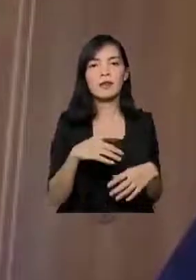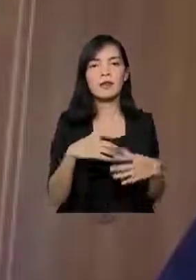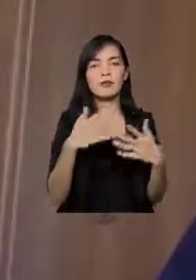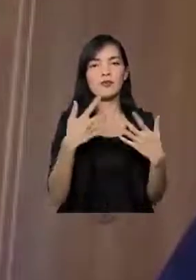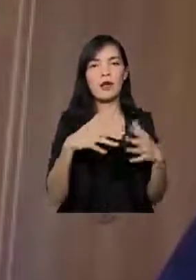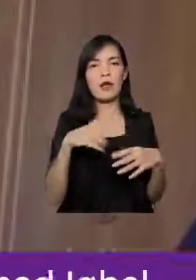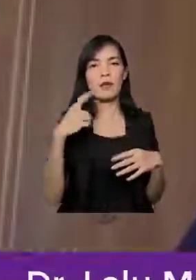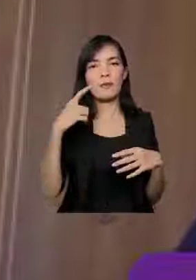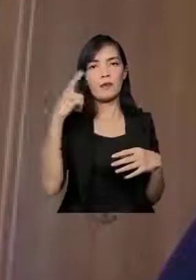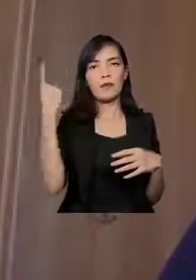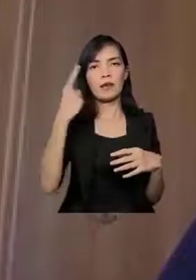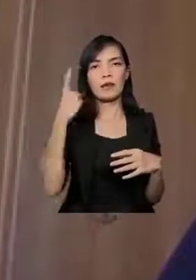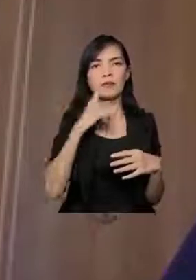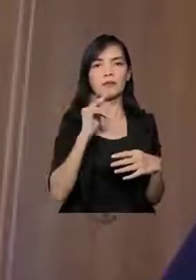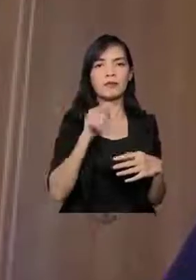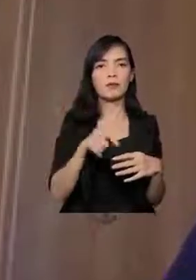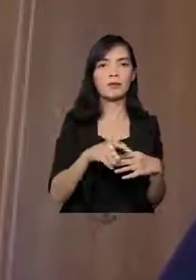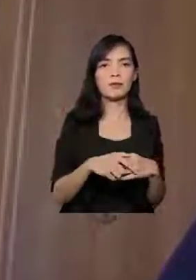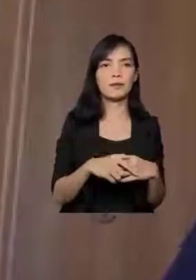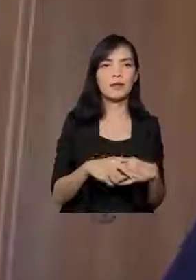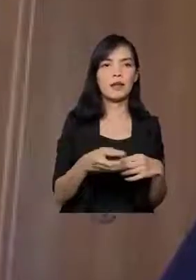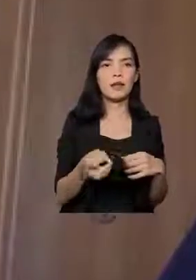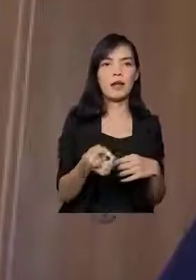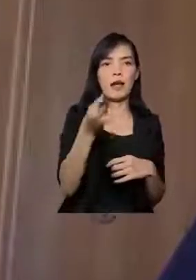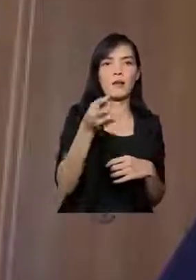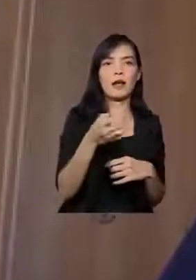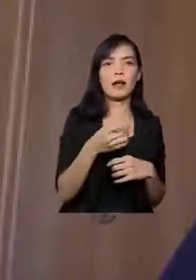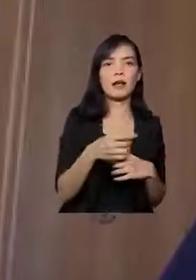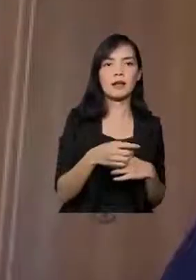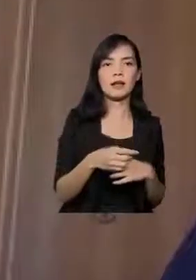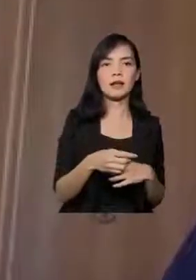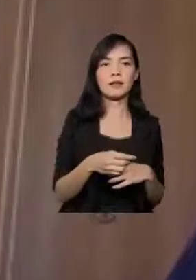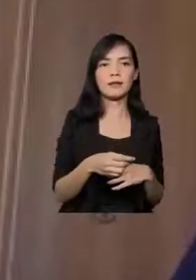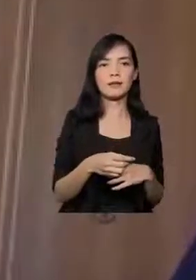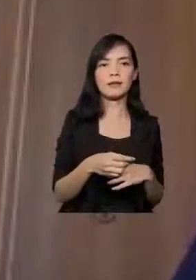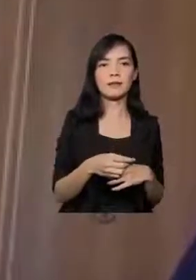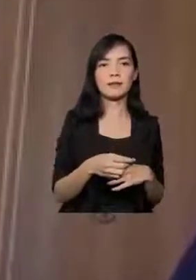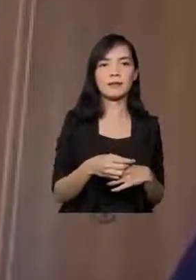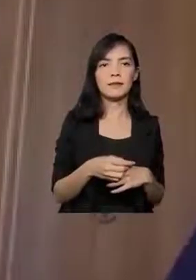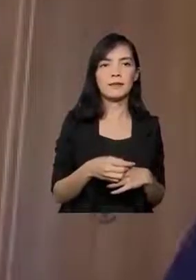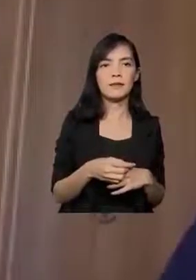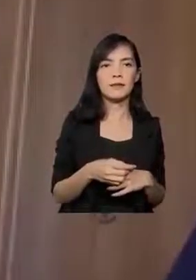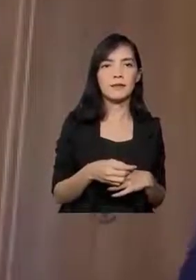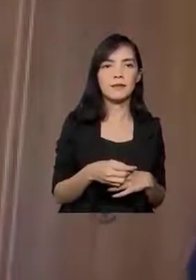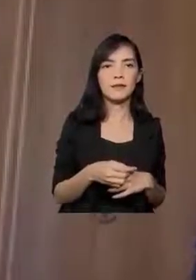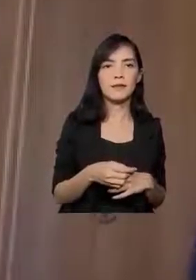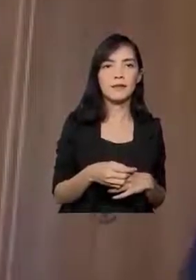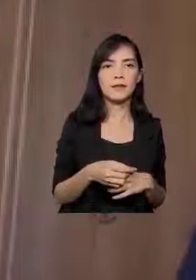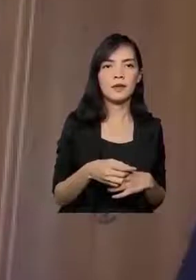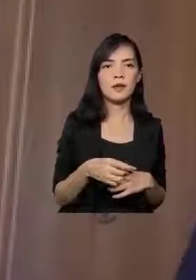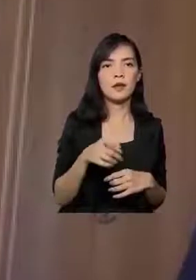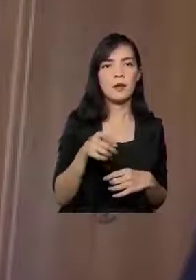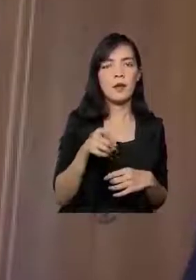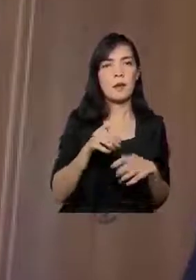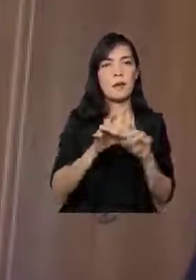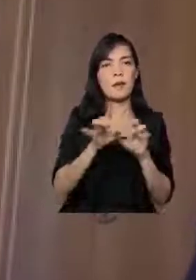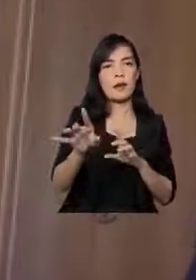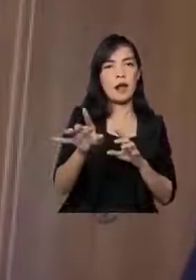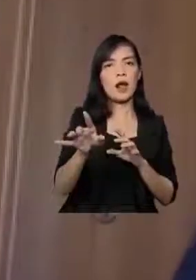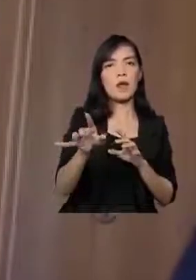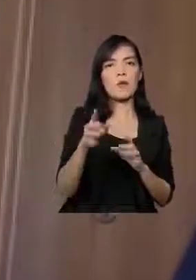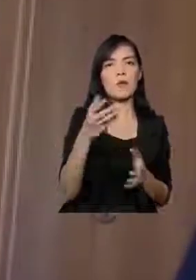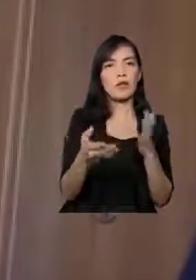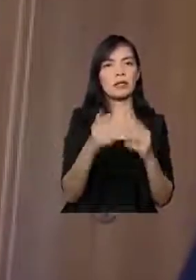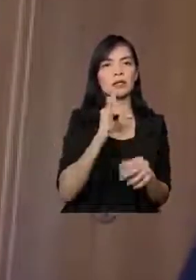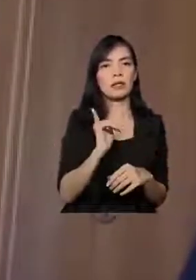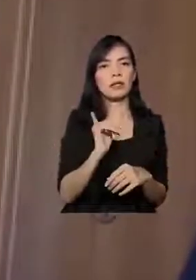apa yang diputuskan pemerintah itu lebih mudah diterapkan di Suzuki ini mungkin yang yang yang agak berbeda dan mungkin